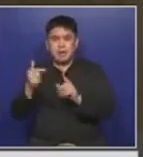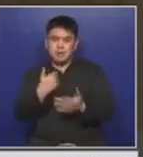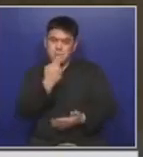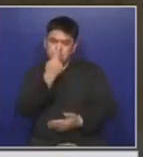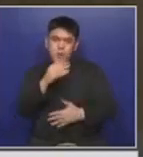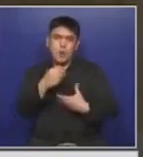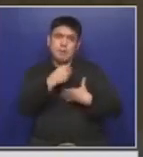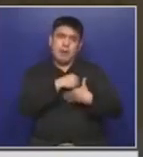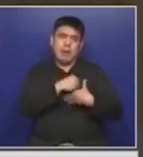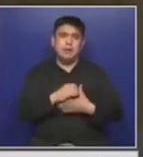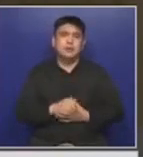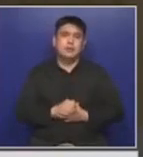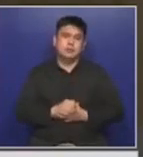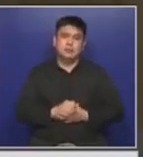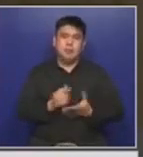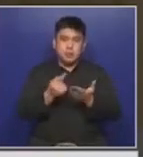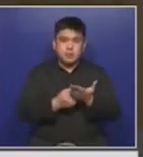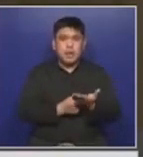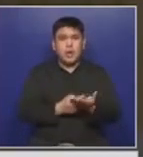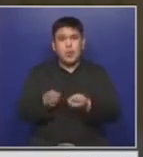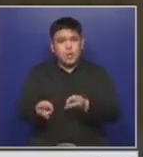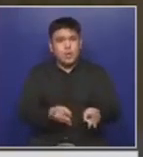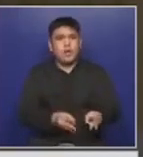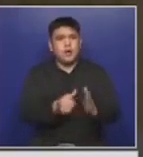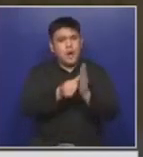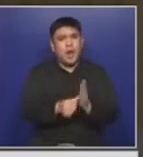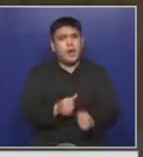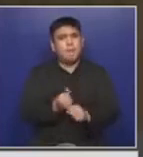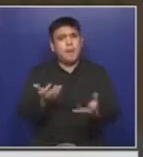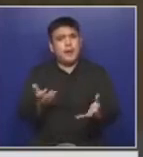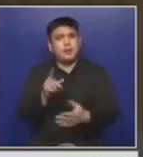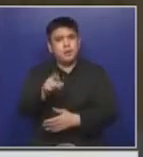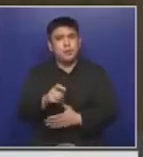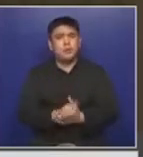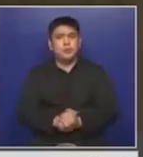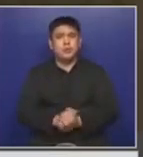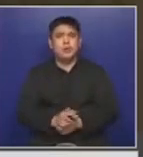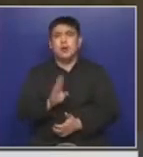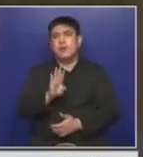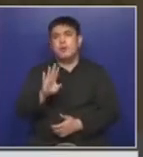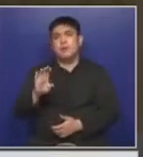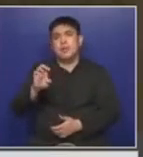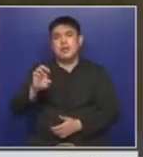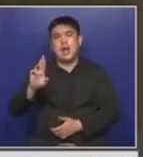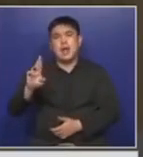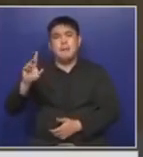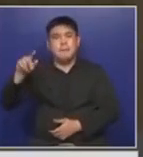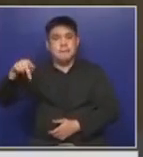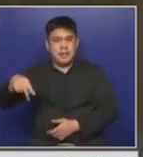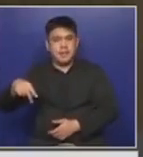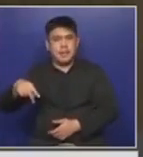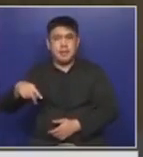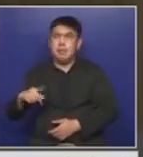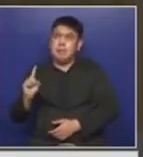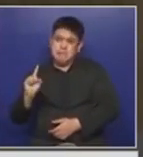องไปปรึกษาเลยครับว่าจะมีทางออกเรื่องนี้อย่างไรแน่นอนครับถ้าเกิดท่านมีระบบ ERP ที่ทันสมั